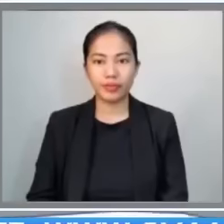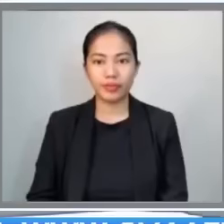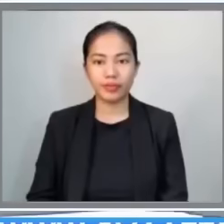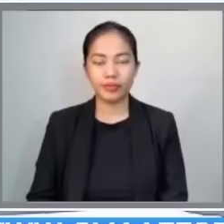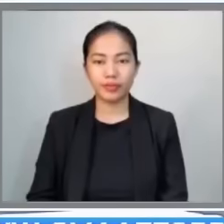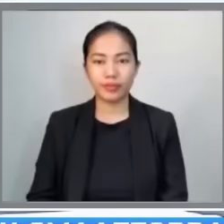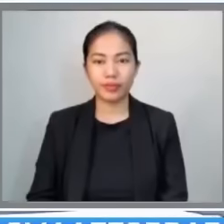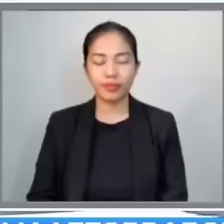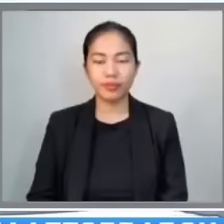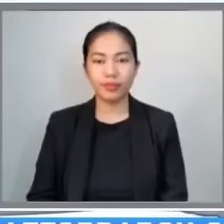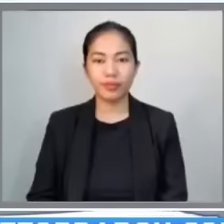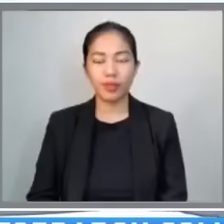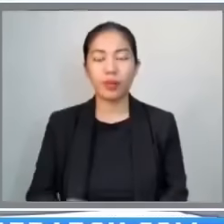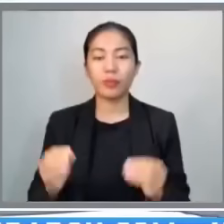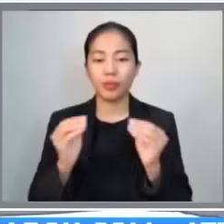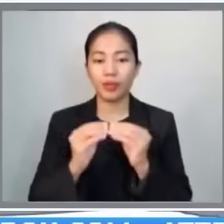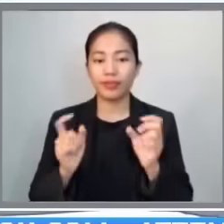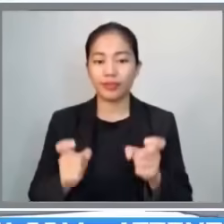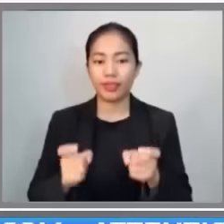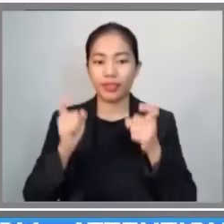Ito na ang mabilisang balita.